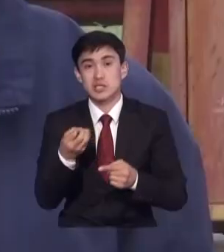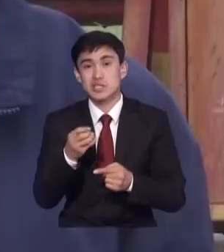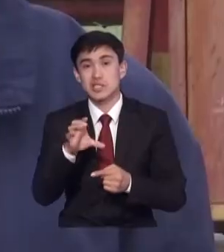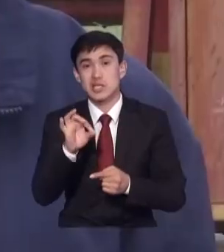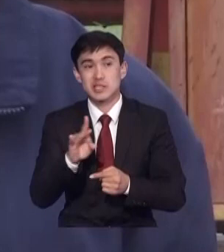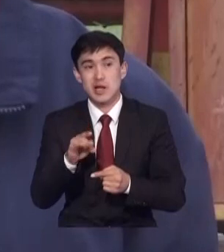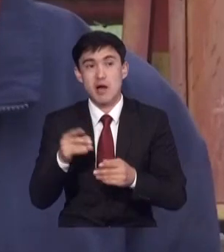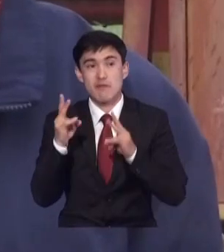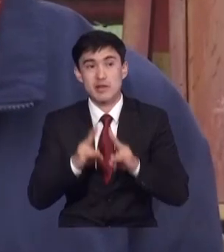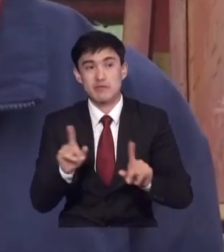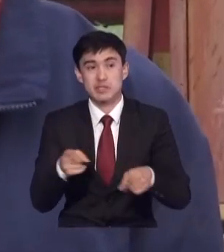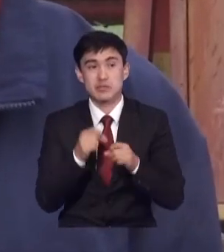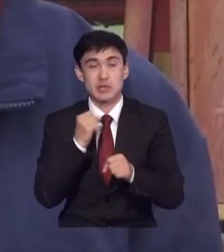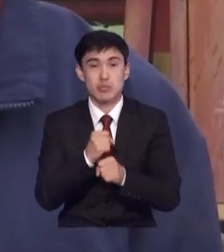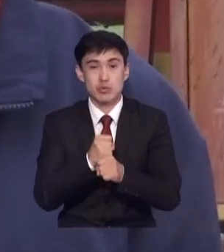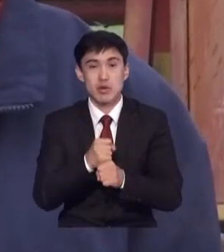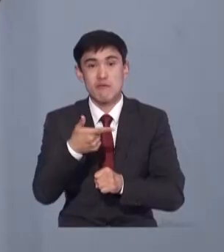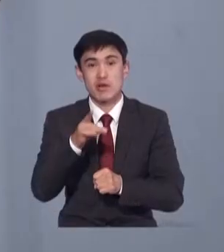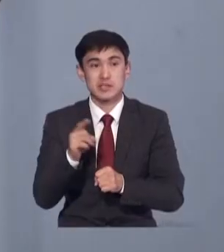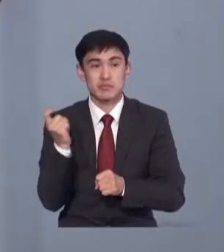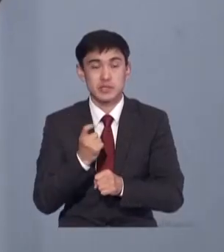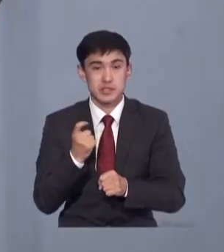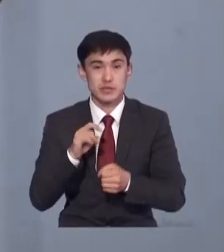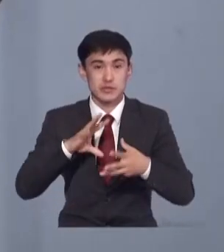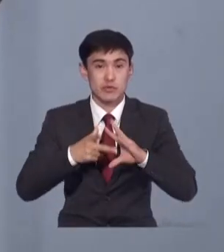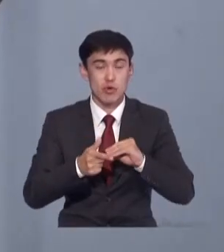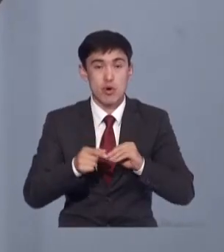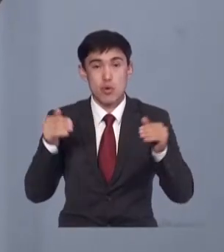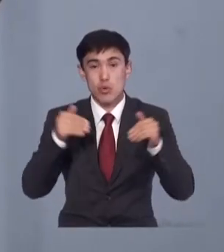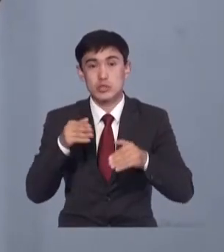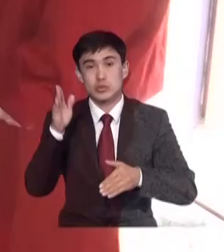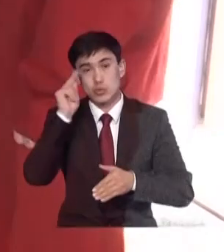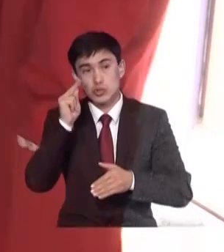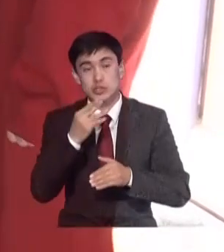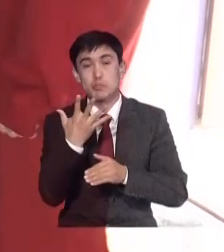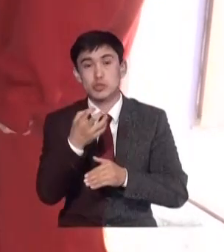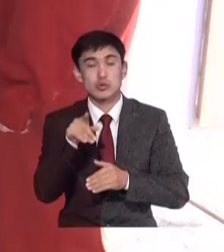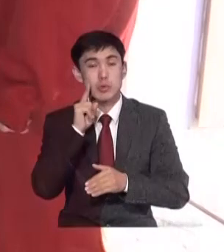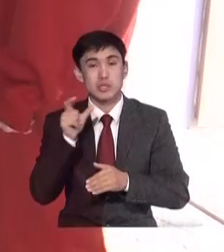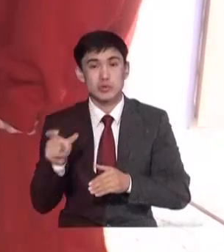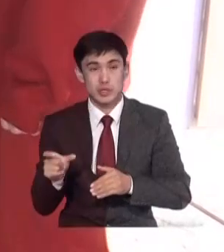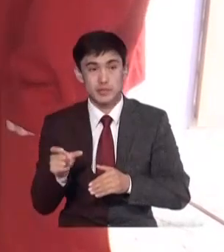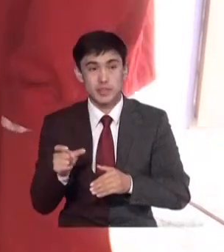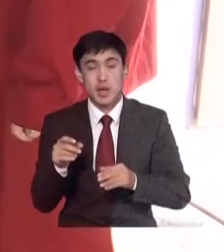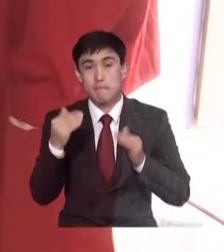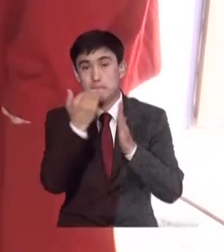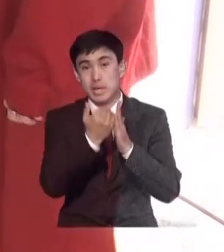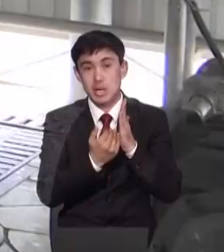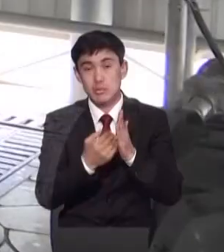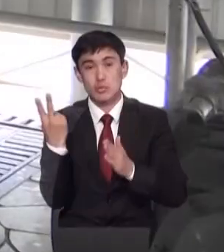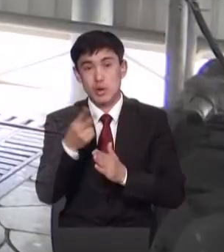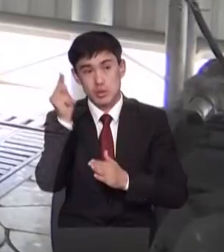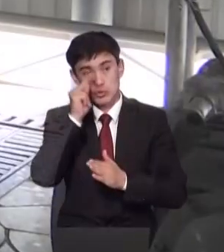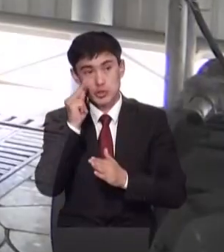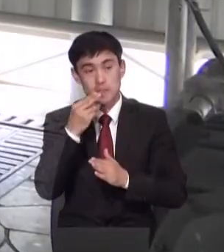слесари аварийно-восстановительных работ в газовом хозяйстве. Всего в индустриальном колледже сегодня обучается 500 молодых людей. В рамках программы дуального